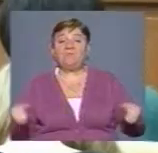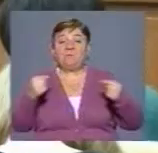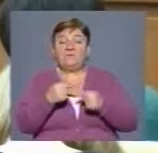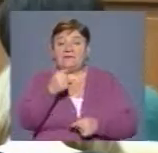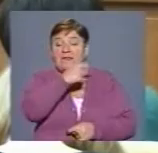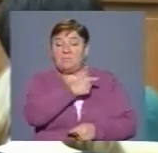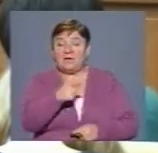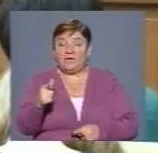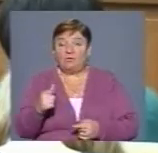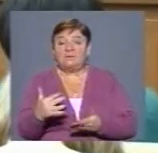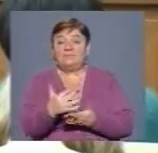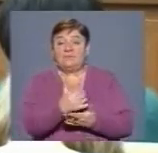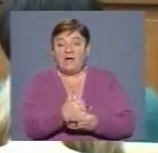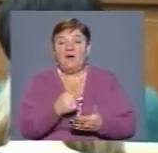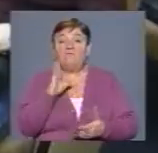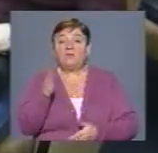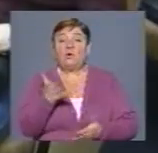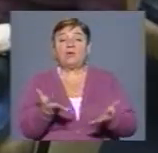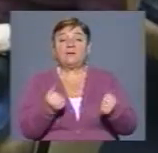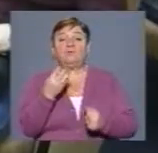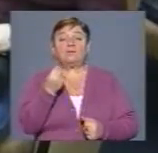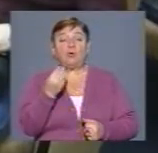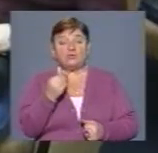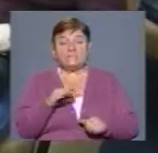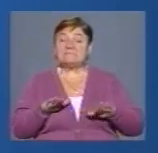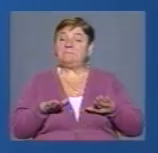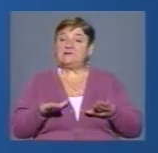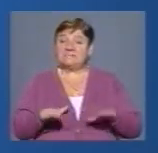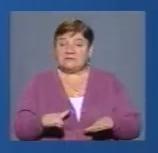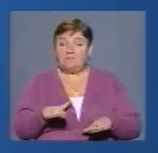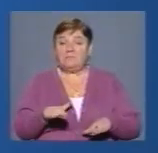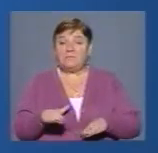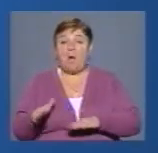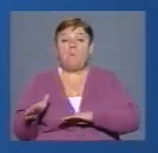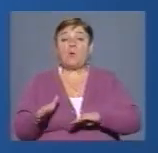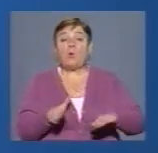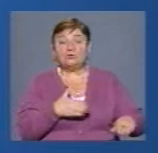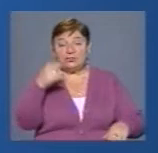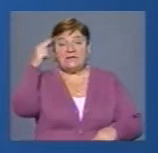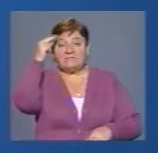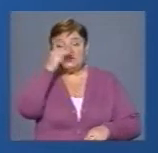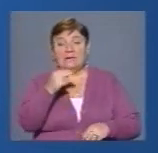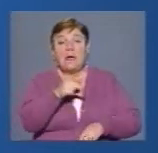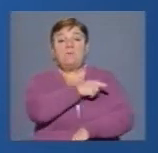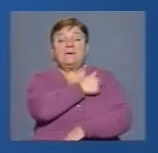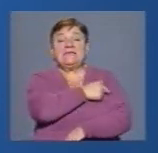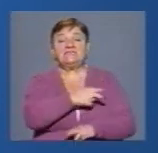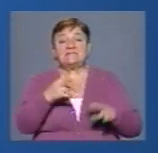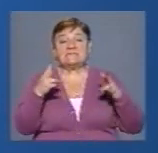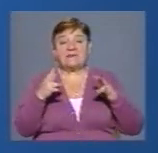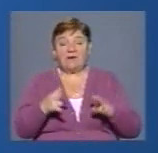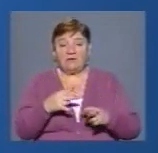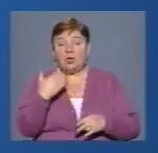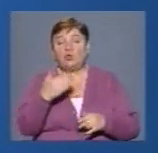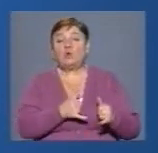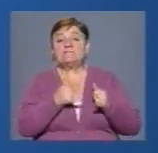проходження цих зборів. Також він отримуватиме кошти за місцем проходження навчань, гарантується медичне страхування, його забезпечують